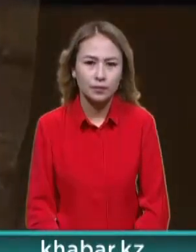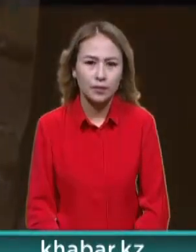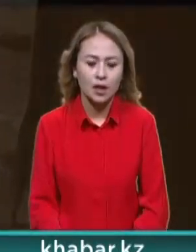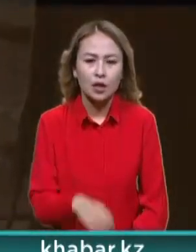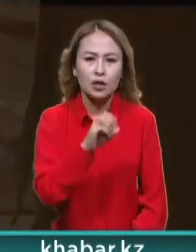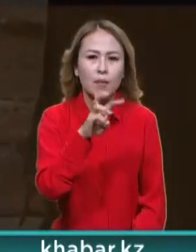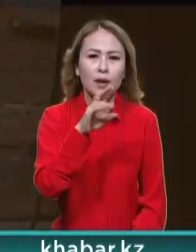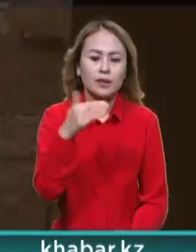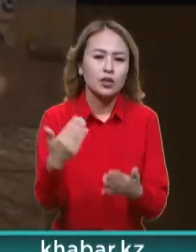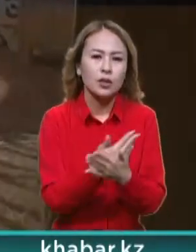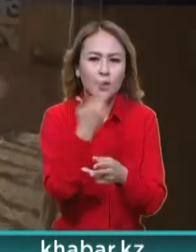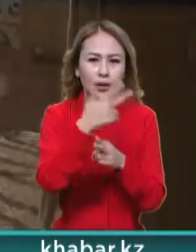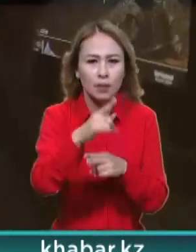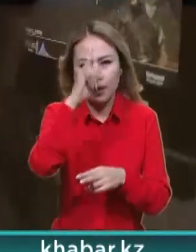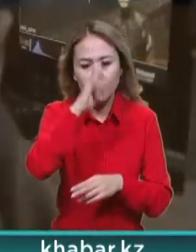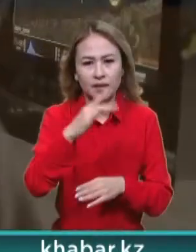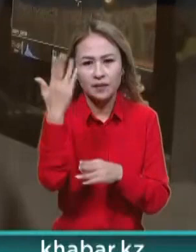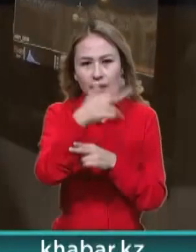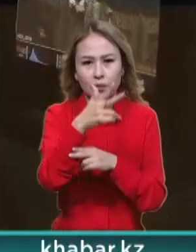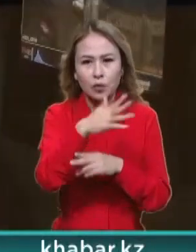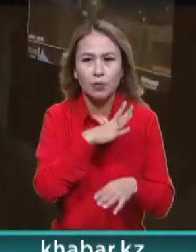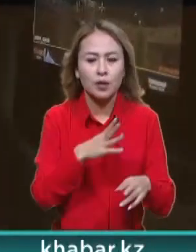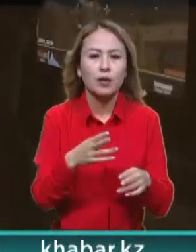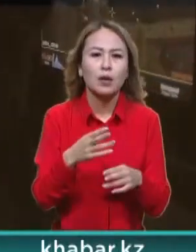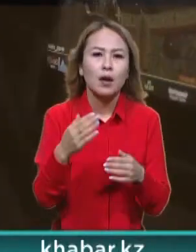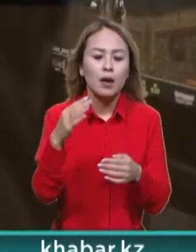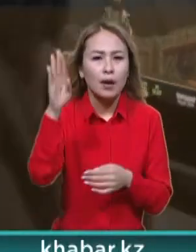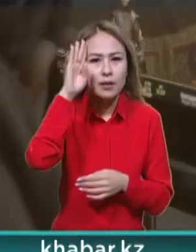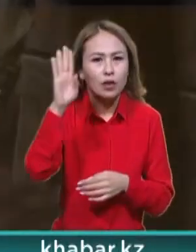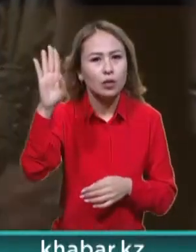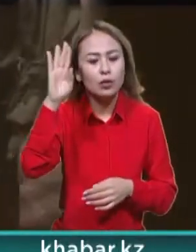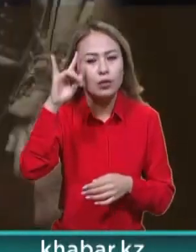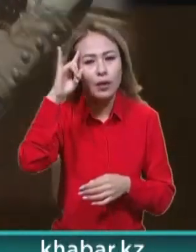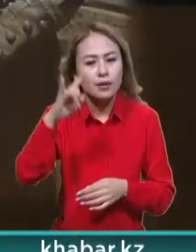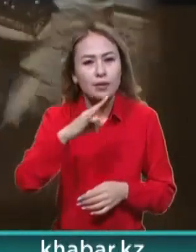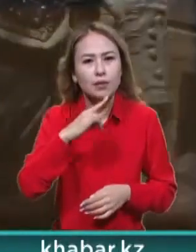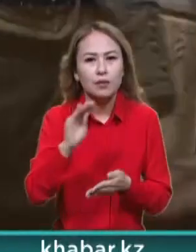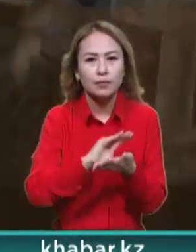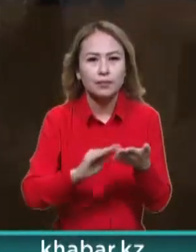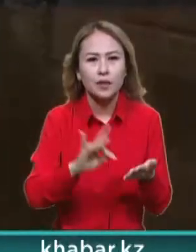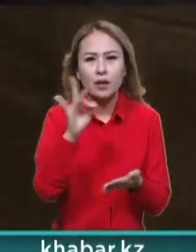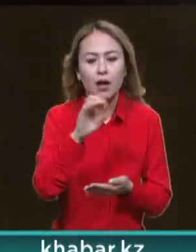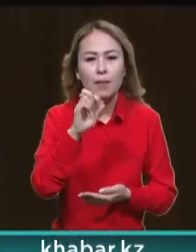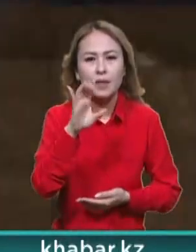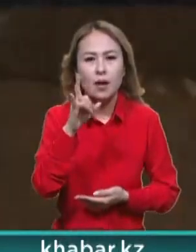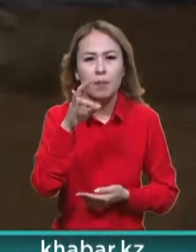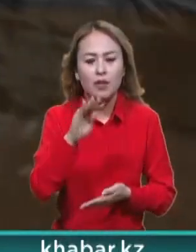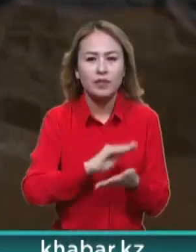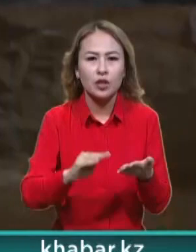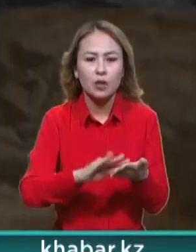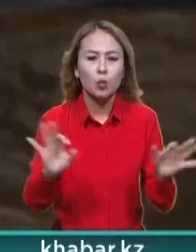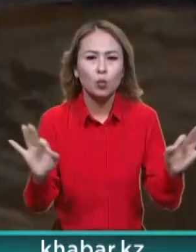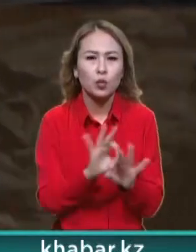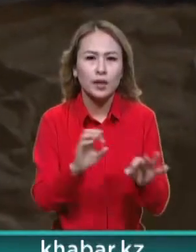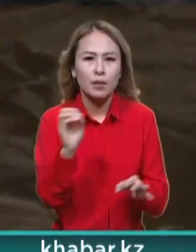Ержан Максимның жаңа клипі Қазақфильм киностудиясында түсірілді. Қазақтың ұлдары деп аталатын әннің сөзін ақын Рахат Әбдірахманов жазған.